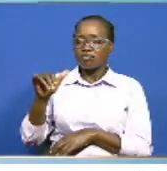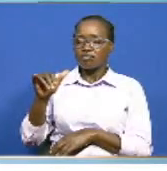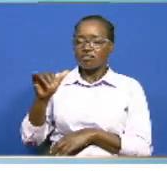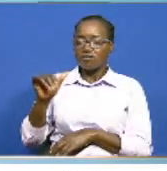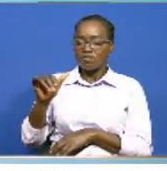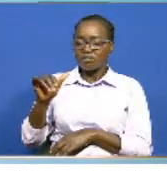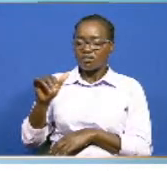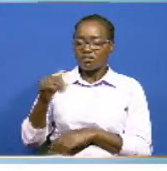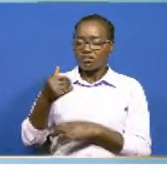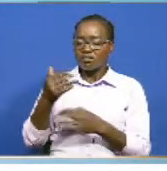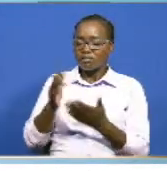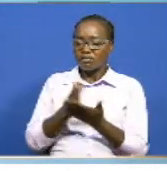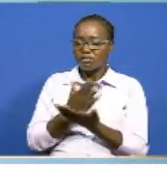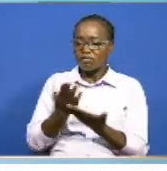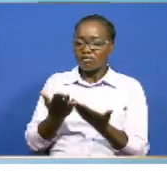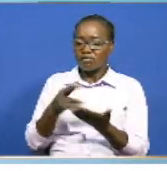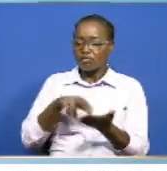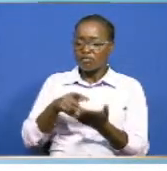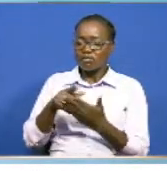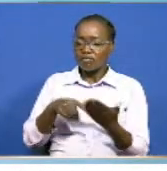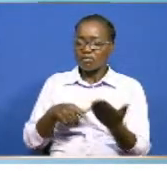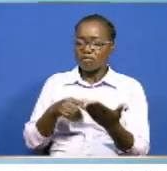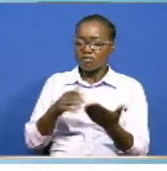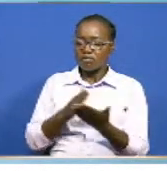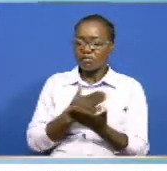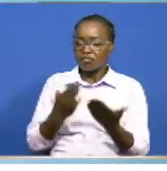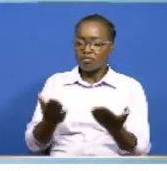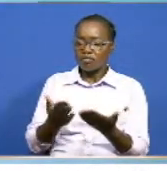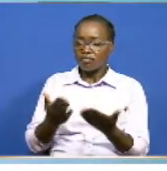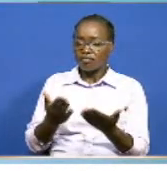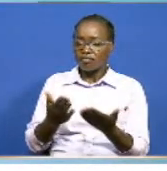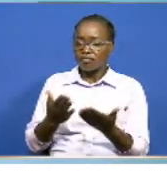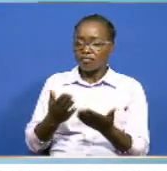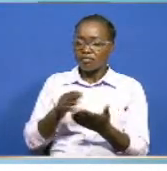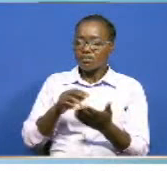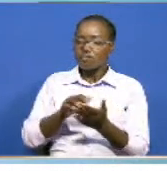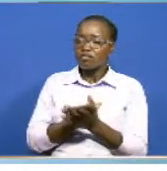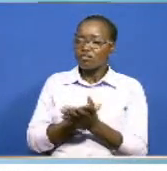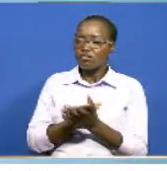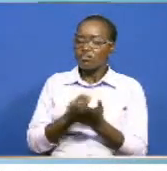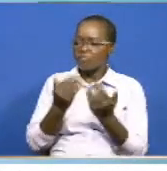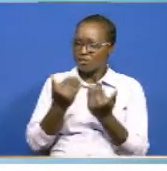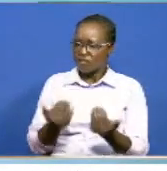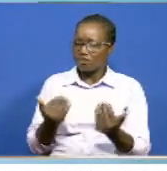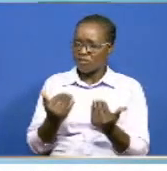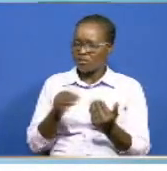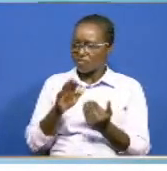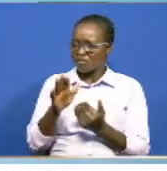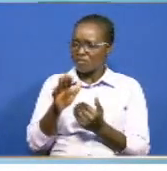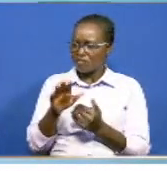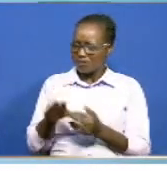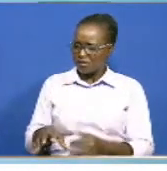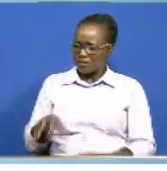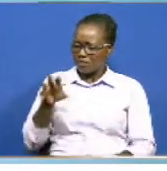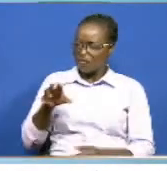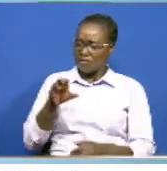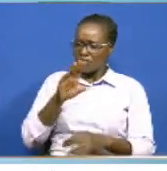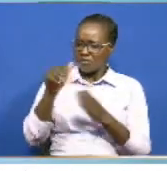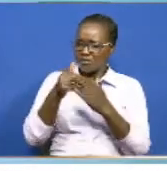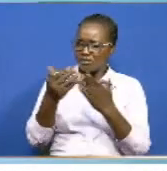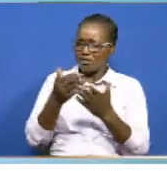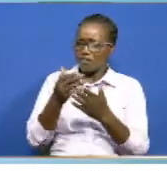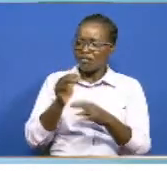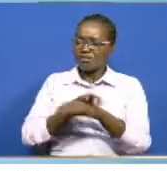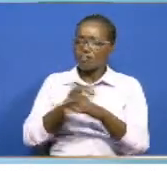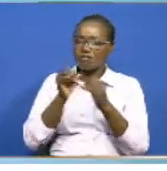kuhakikisha kwamba hawa watoto wao hawajaweza kufika kwa hizo sites. Njia moja ni kufanya